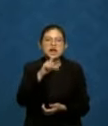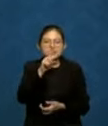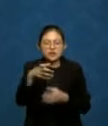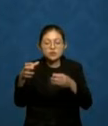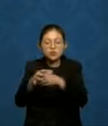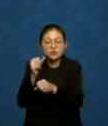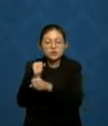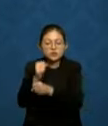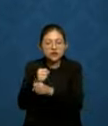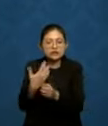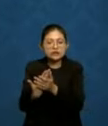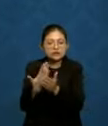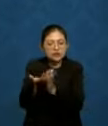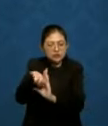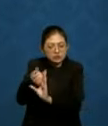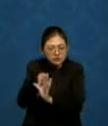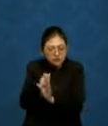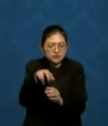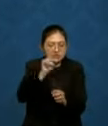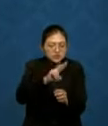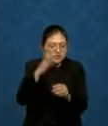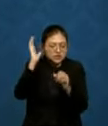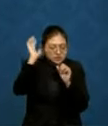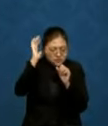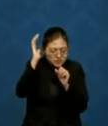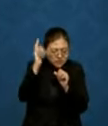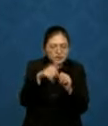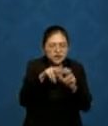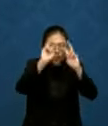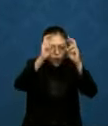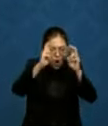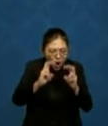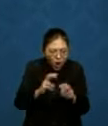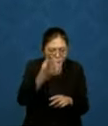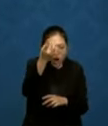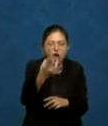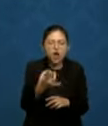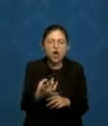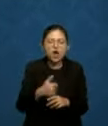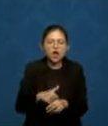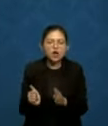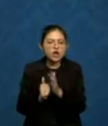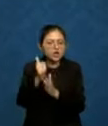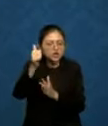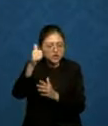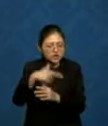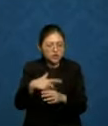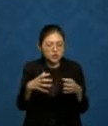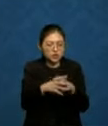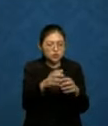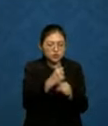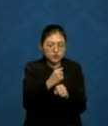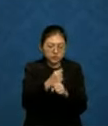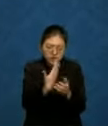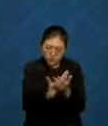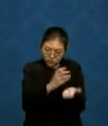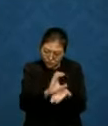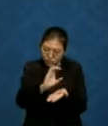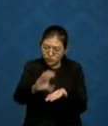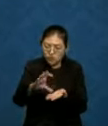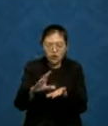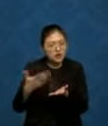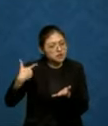ว่าได้นำเงินไปใช้จ่ายในประชาสัมพันธ์ในเรื่องใดบ้างและก่อให้เกิดผลดีต่อกองทุนหรือการพัฒนาแรงงานอย่าง